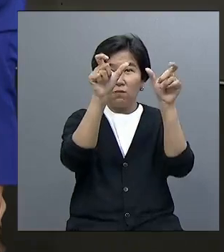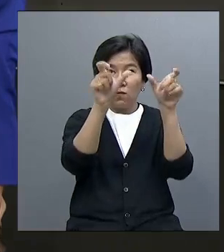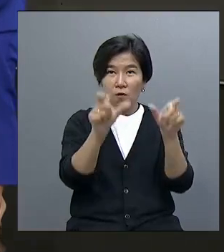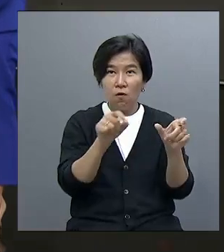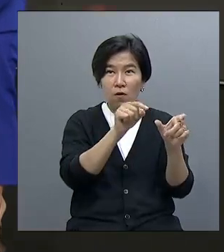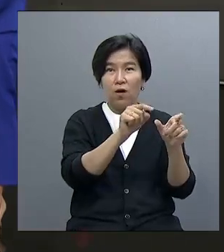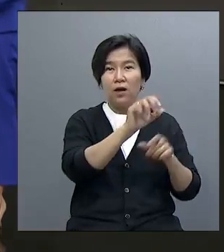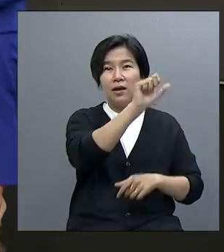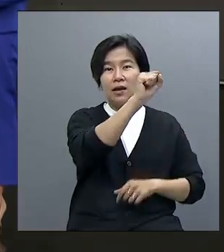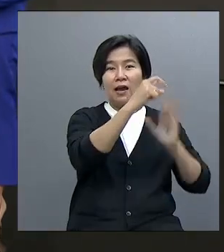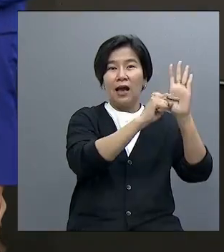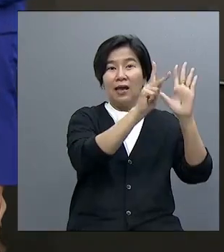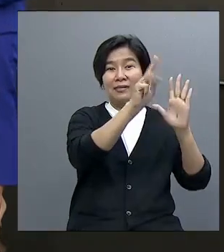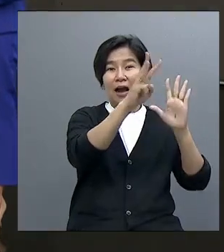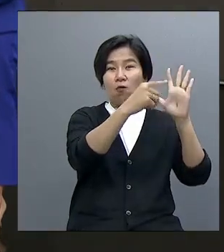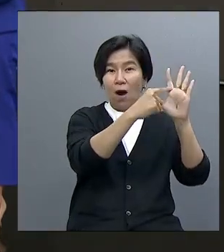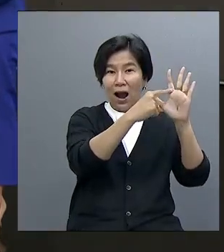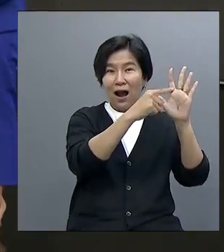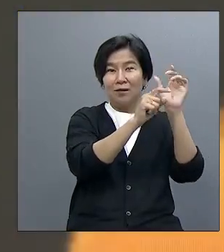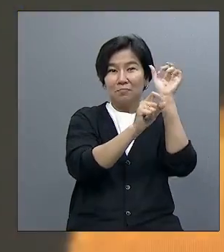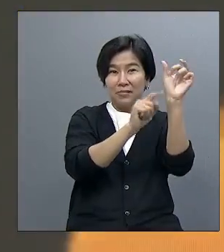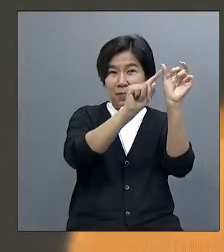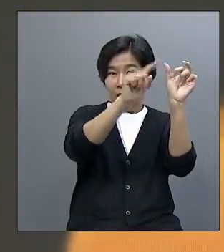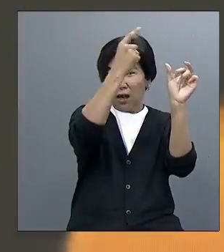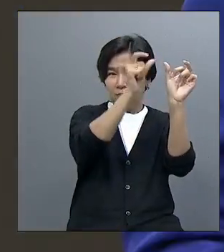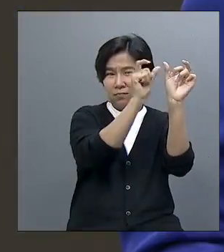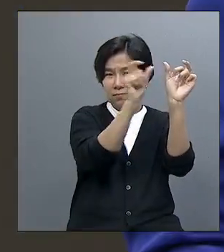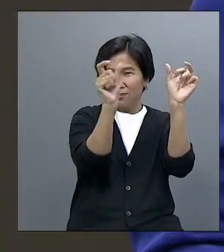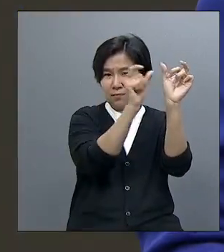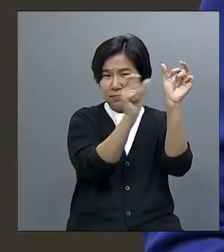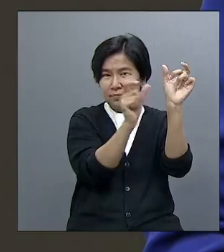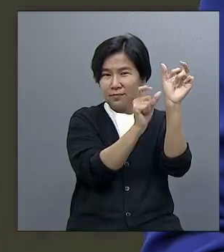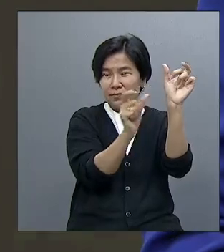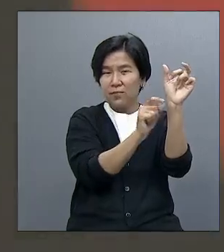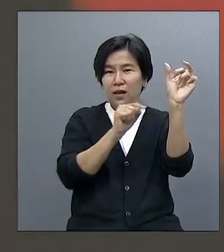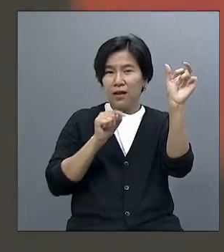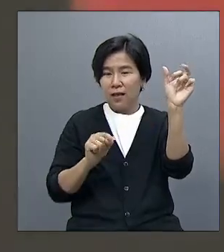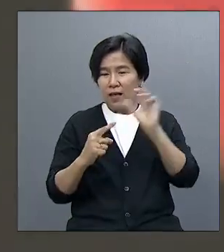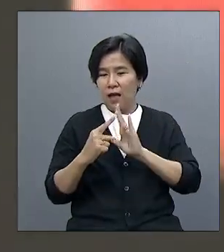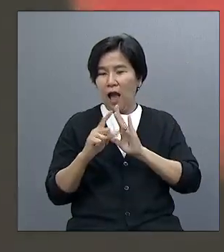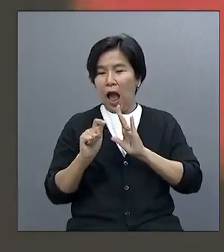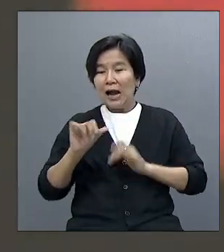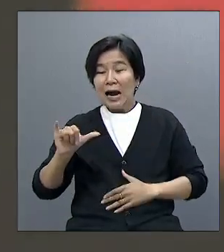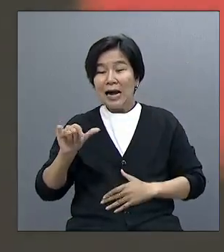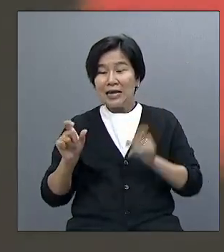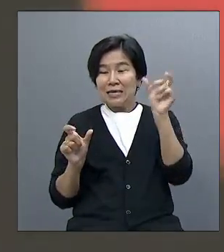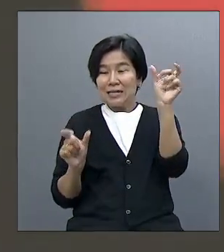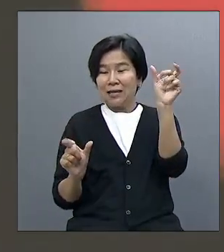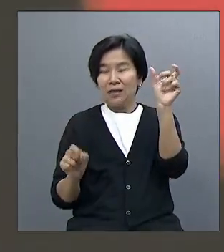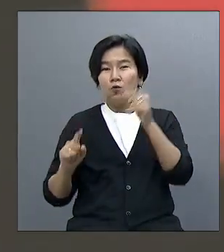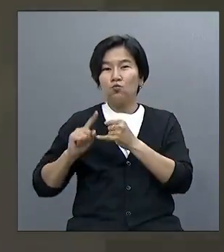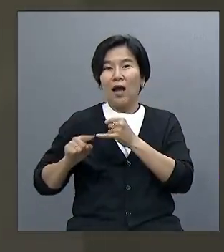งท้ายด้วย เอ่ย ฉันทลักษ ณ์ใช่ไหม เป็นฉันทลักษ ณ์อะไรลงท้ายด้วยเอ่ยคือได้เลย มันลงเอ่ยลงเอ่ยคือจบบทน